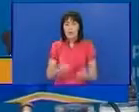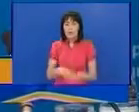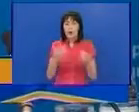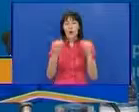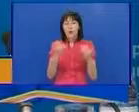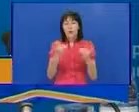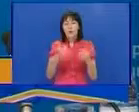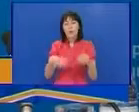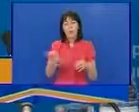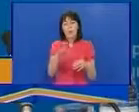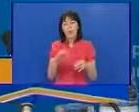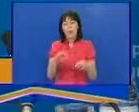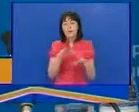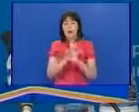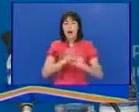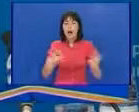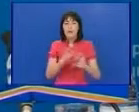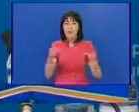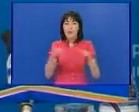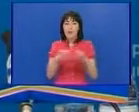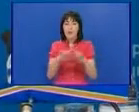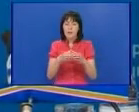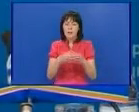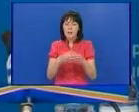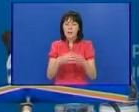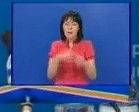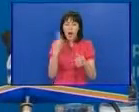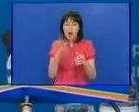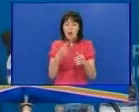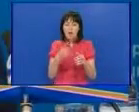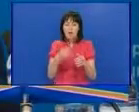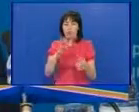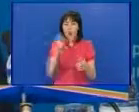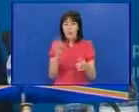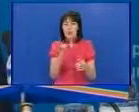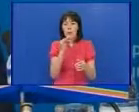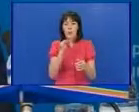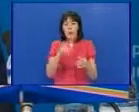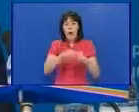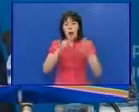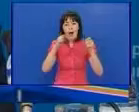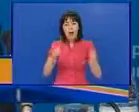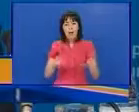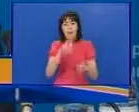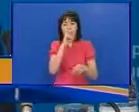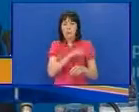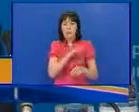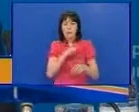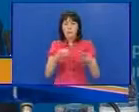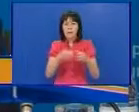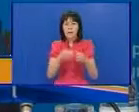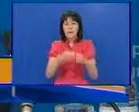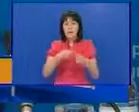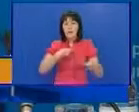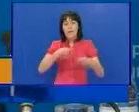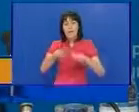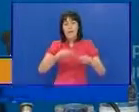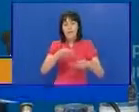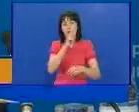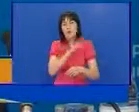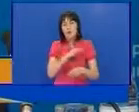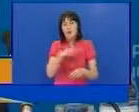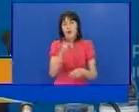өңірдің ақпараттық саласы үшін айтулы оқиға. Тұсауы кесілген қызмет филиалы аймақтағы басқармалар жұмысының